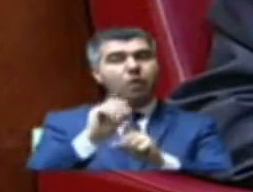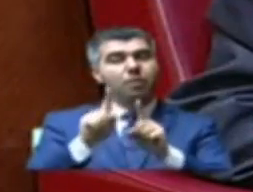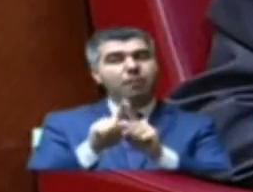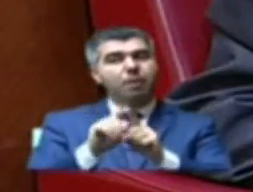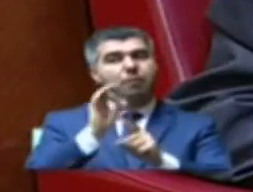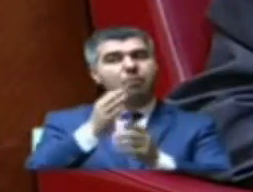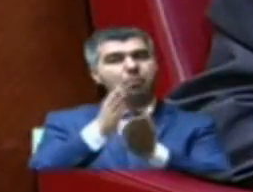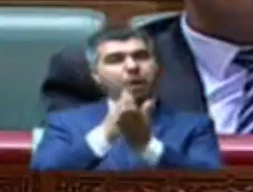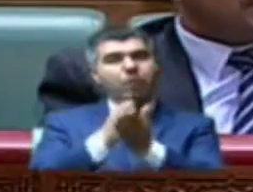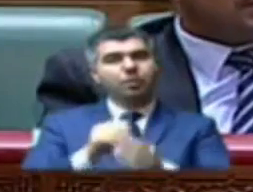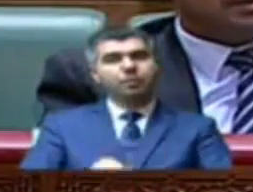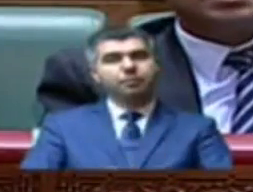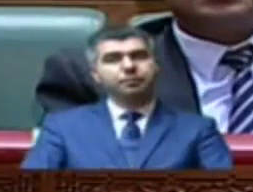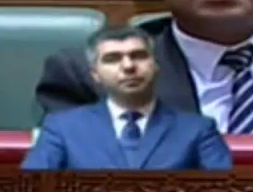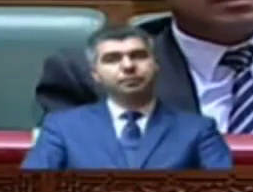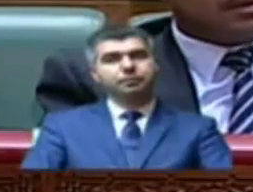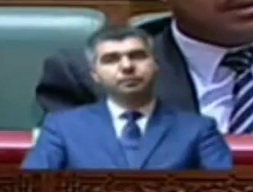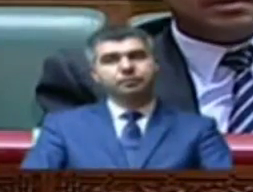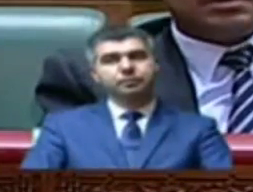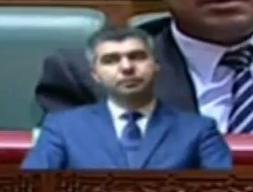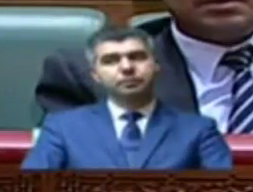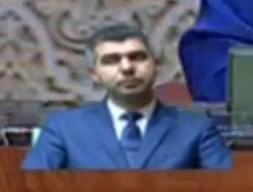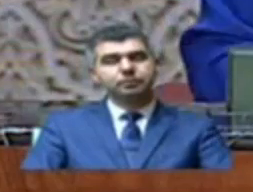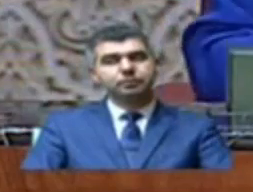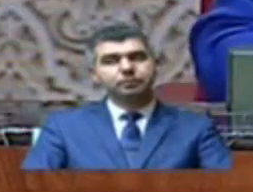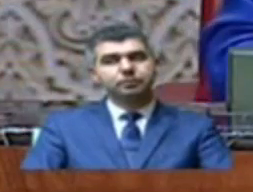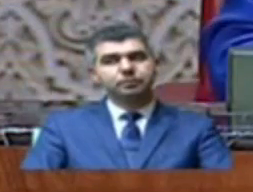ديالو. شكرا سيد المستشار